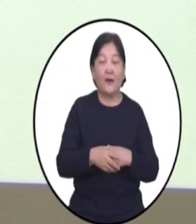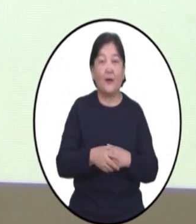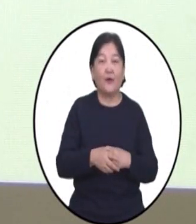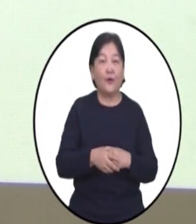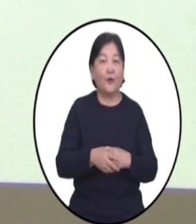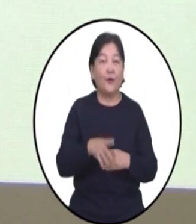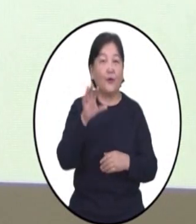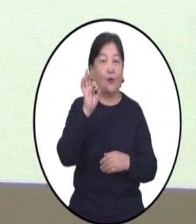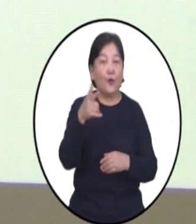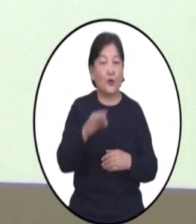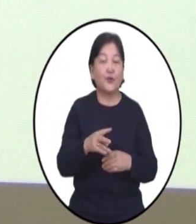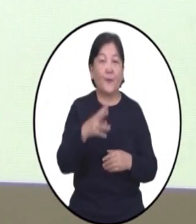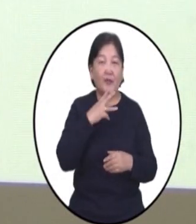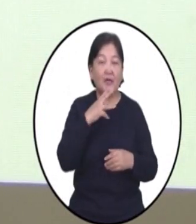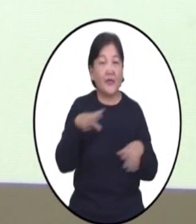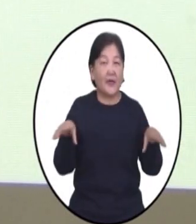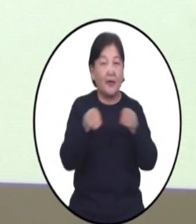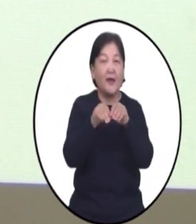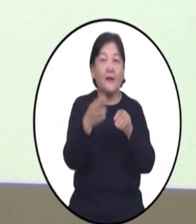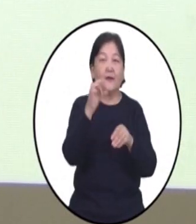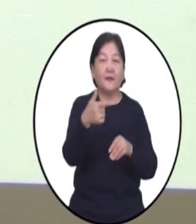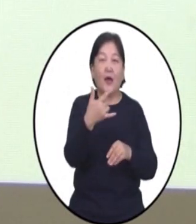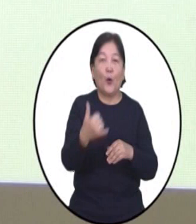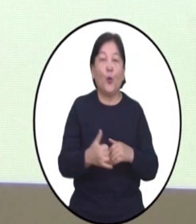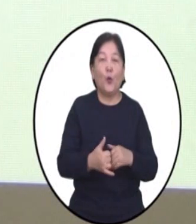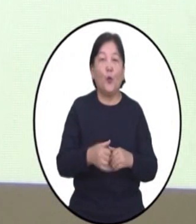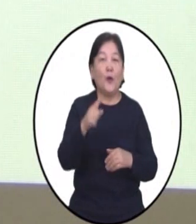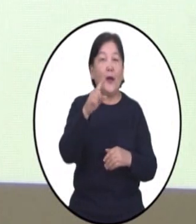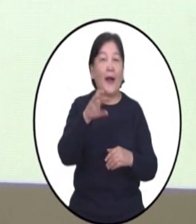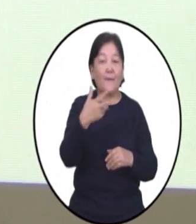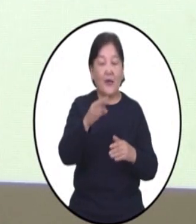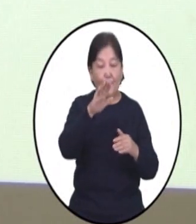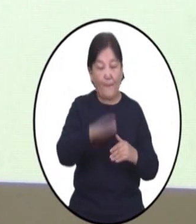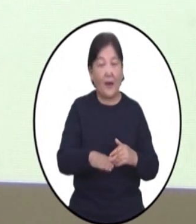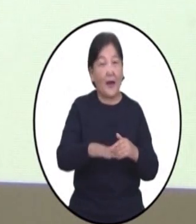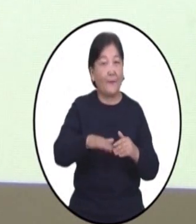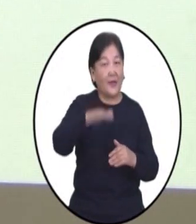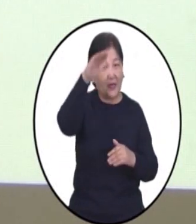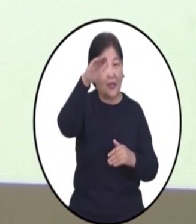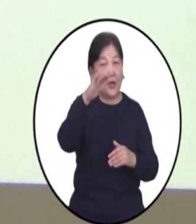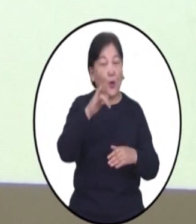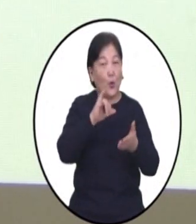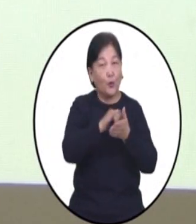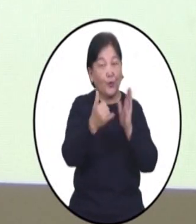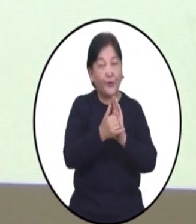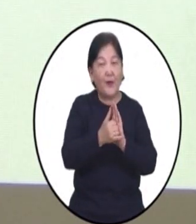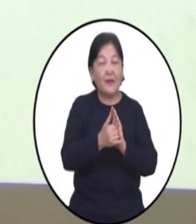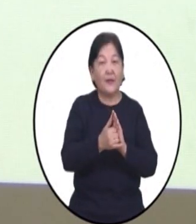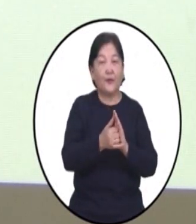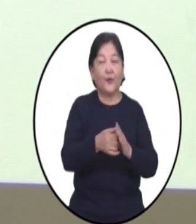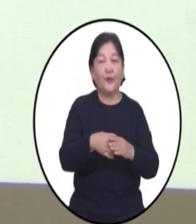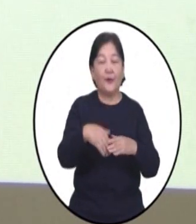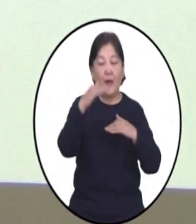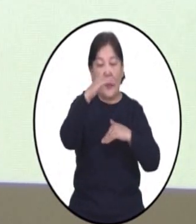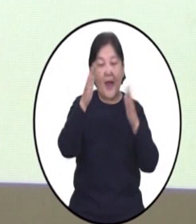өгсөн мэдээллийнхаа дагуу хамгийн бага утгаас хамгийн их утга хүртэл энэ хайрцаг маань зурагдах нь байна.